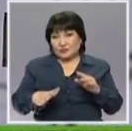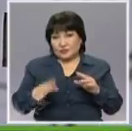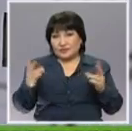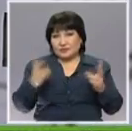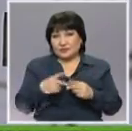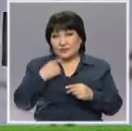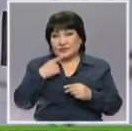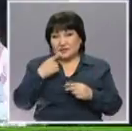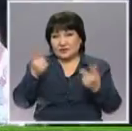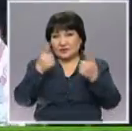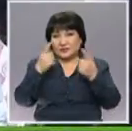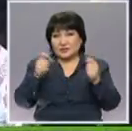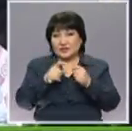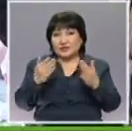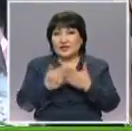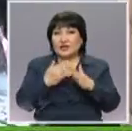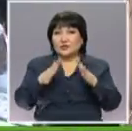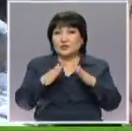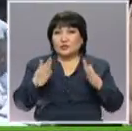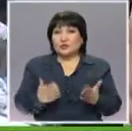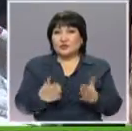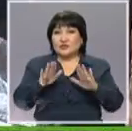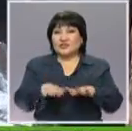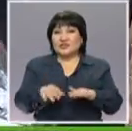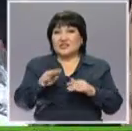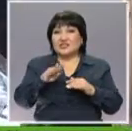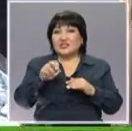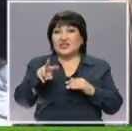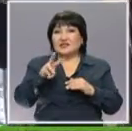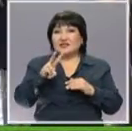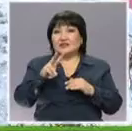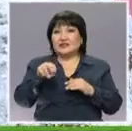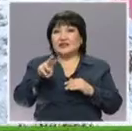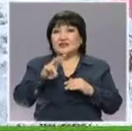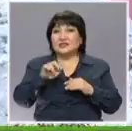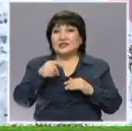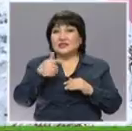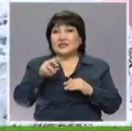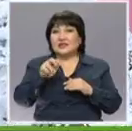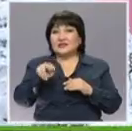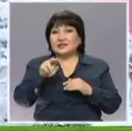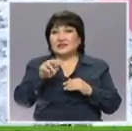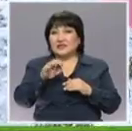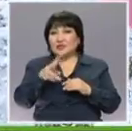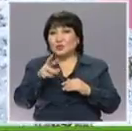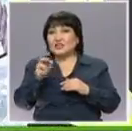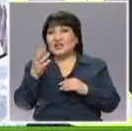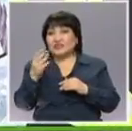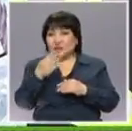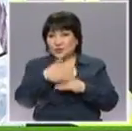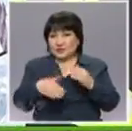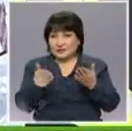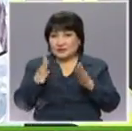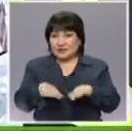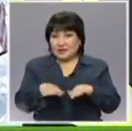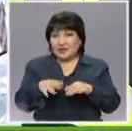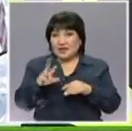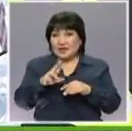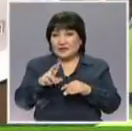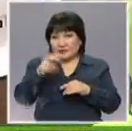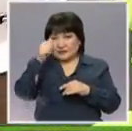Үлескерлердің жаңа тұрғын үй кешені Жангелді мен Янушкевич көшелерінің қиылысынан бой көтермек. Шамамен 2016 жылдың қаңтар-ақпан айларында